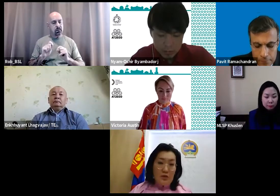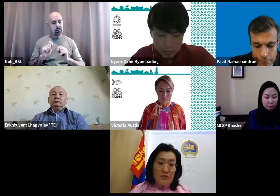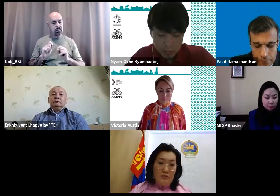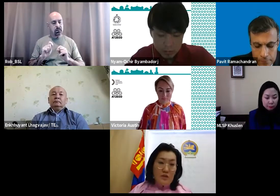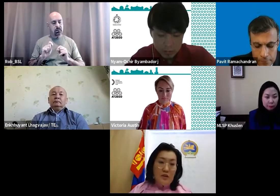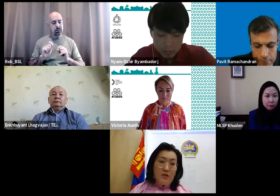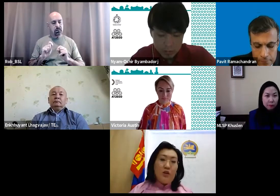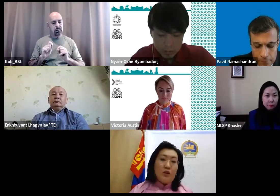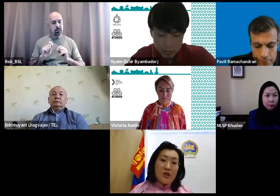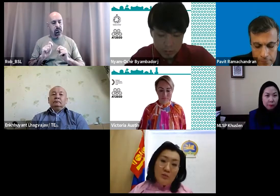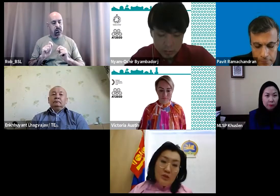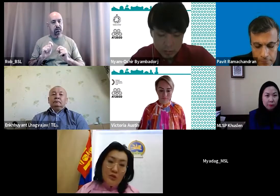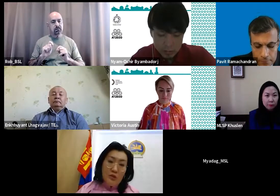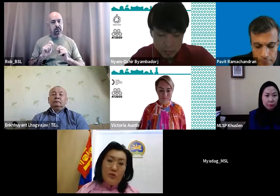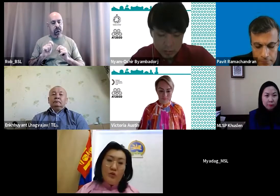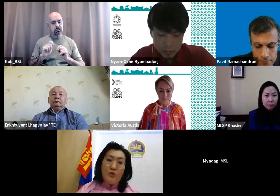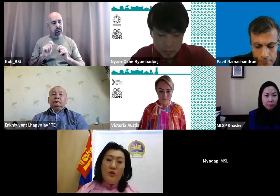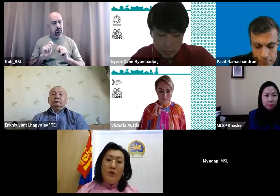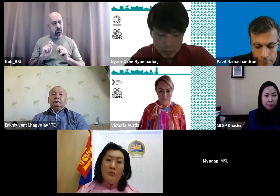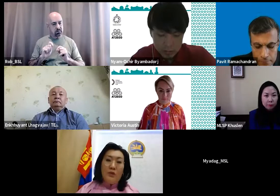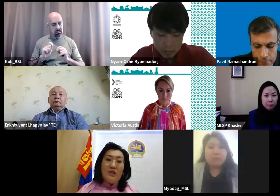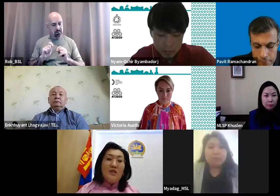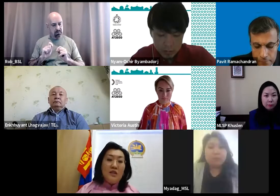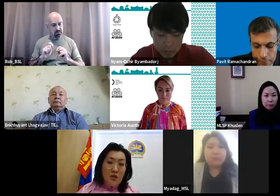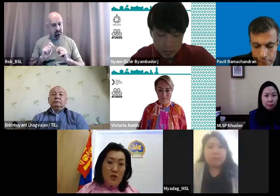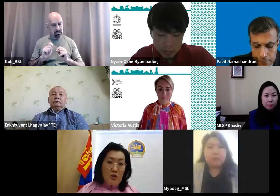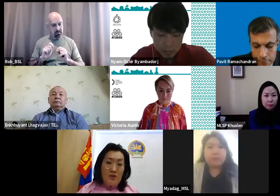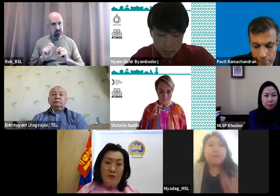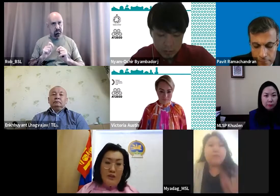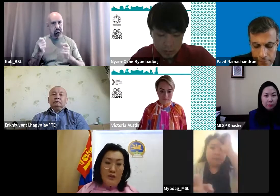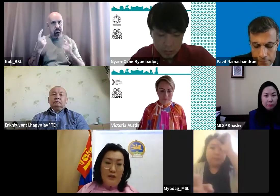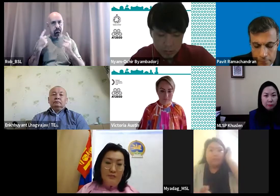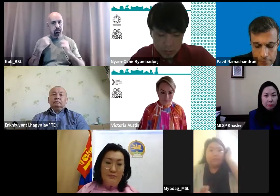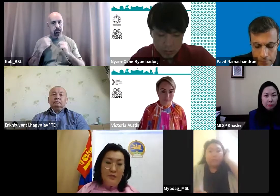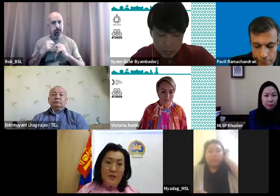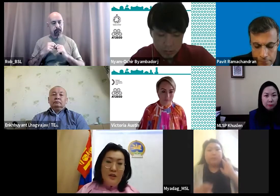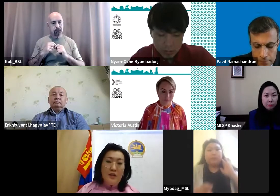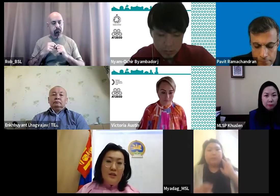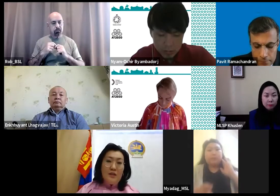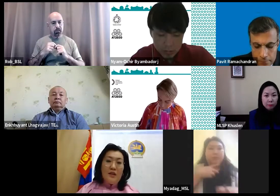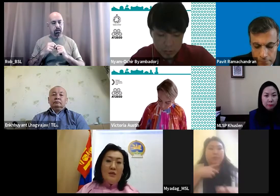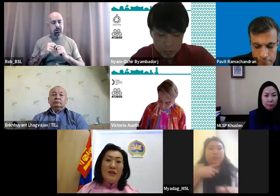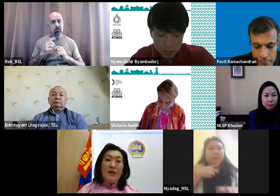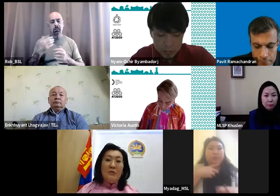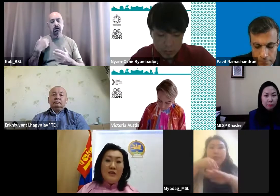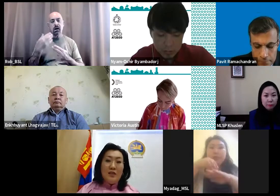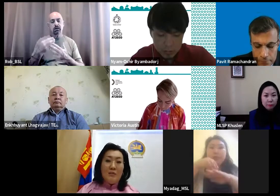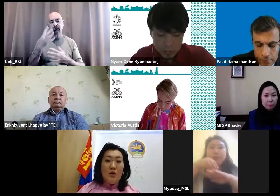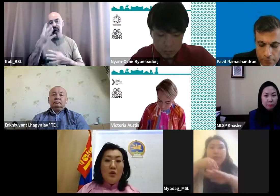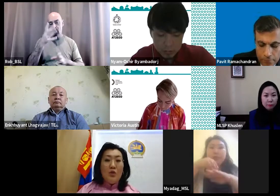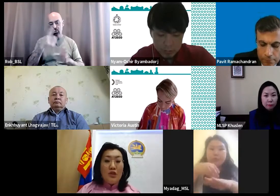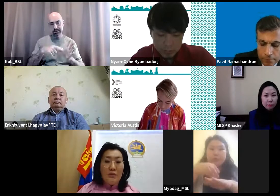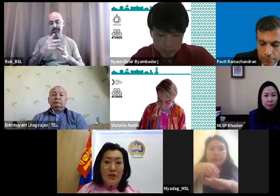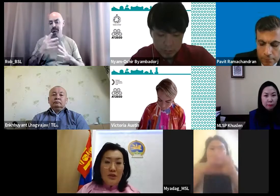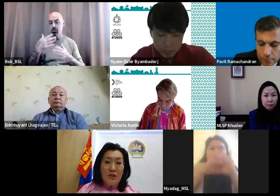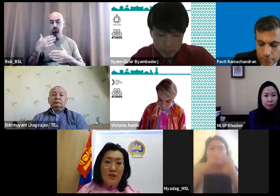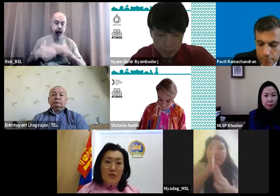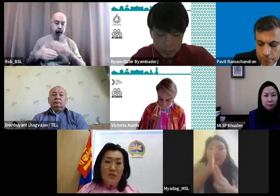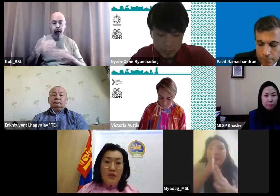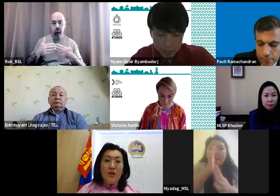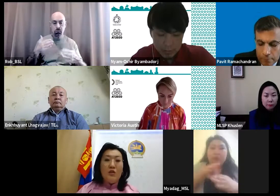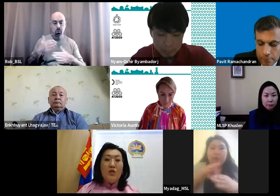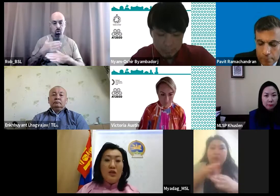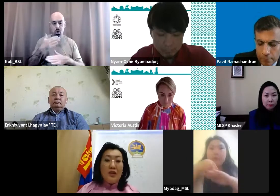жил болж байна. Тэгэхээр тогтолцоо маань бол өөрөө маш шинэ тогтолцоо байгаад байна. За манайх бас ийм хөгжлийн